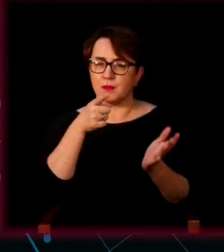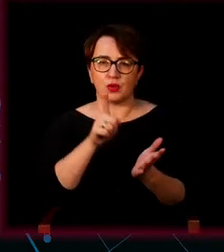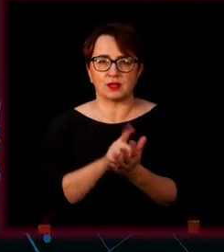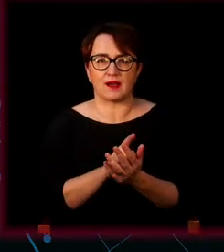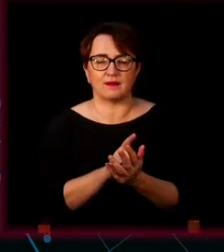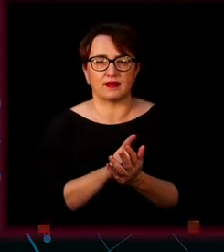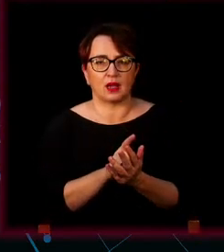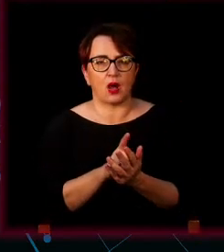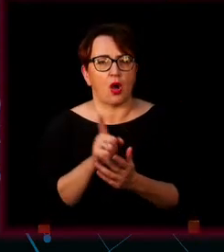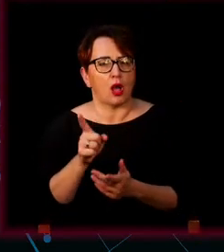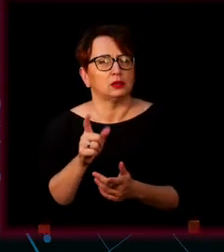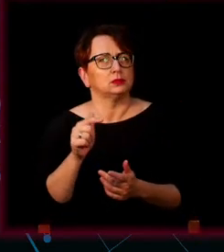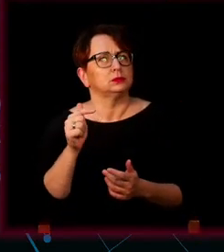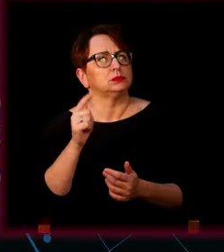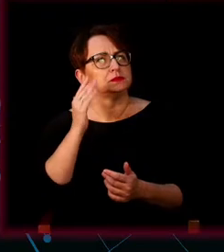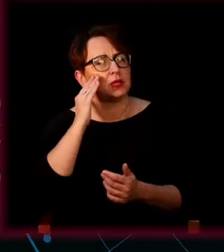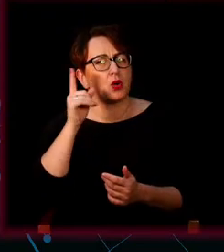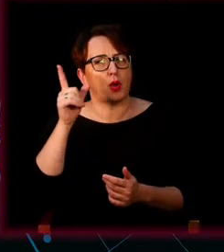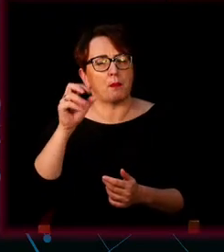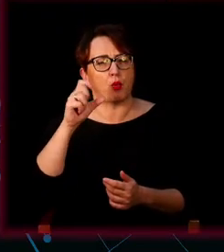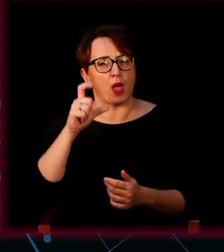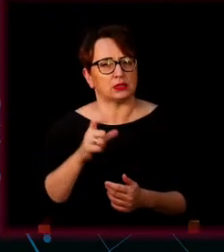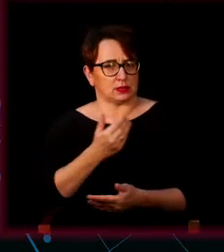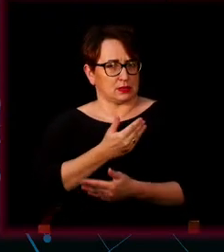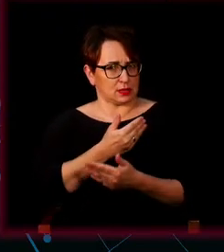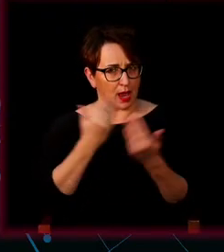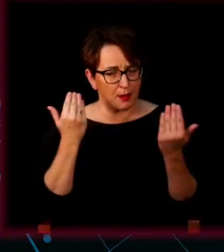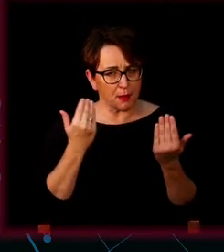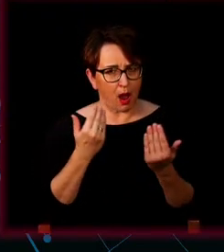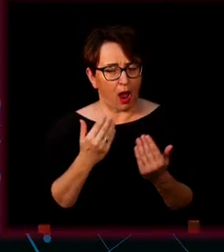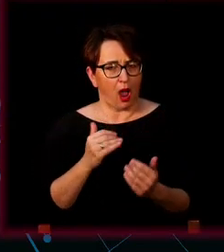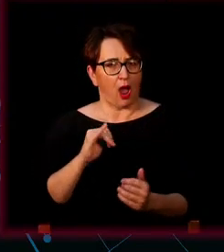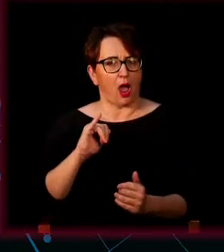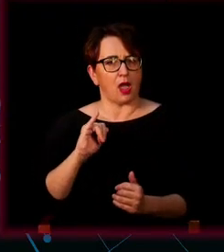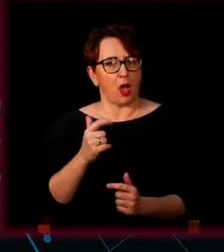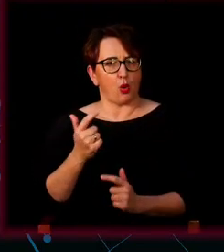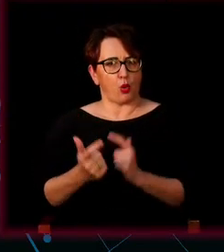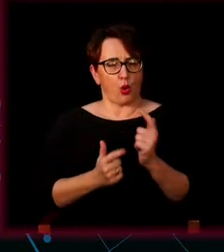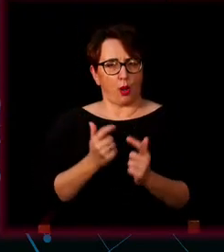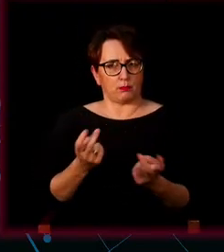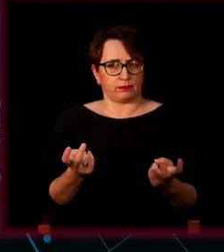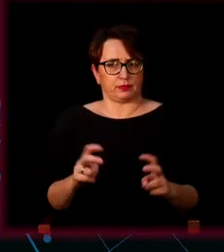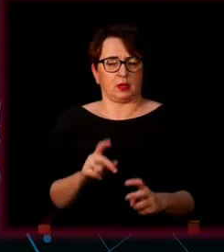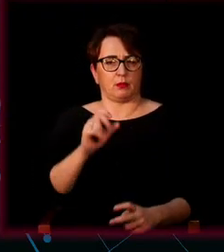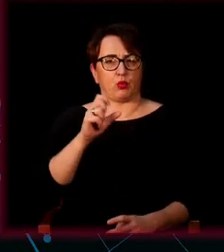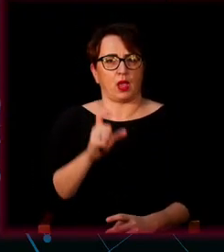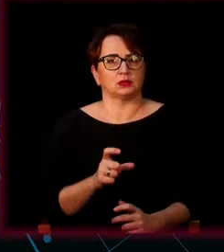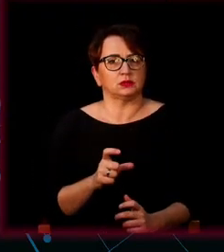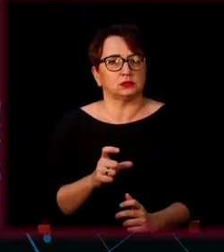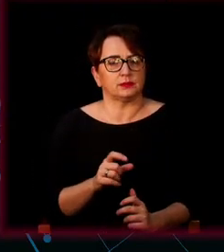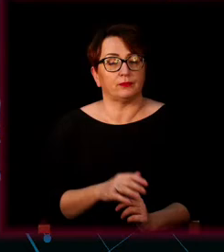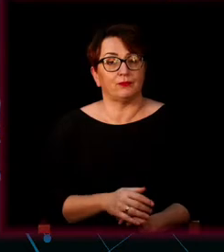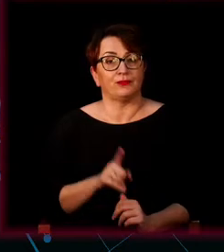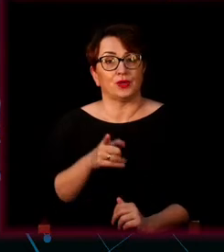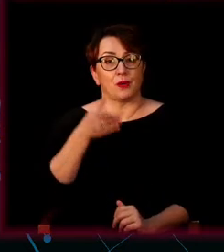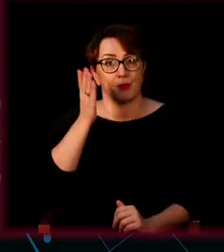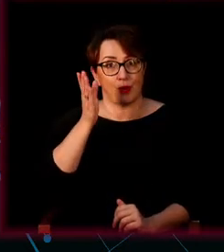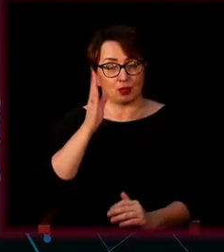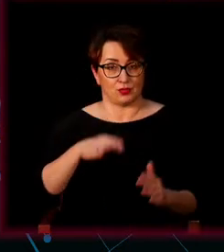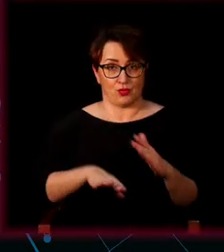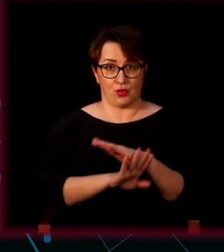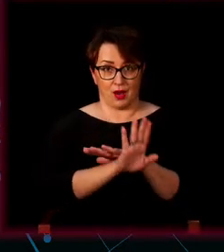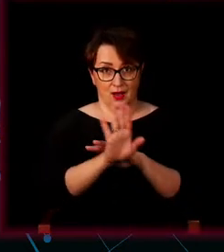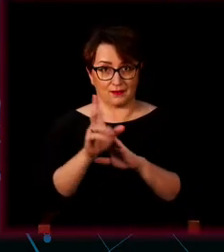że Getyńczycy, mimo tego, że tej płci nie posiadają, to w jakiś sposób tę płeć performują. I to, jak się okaże